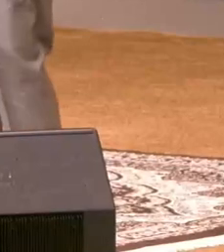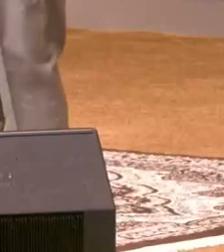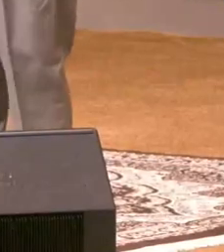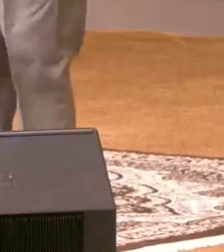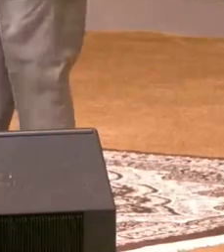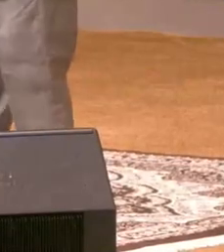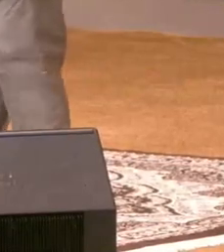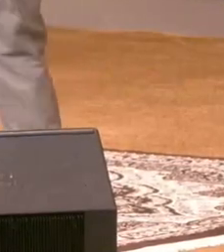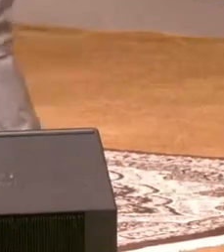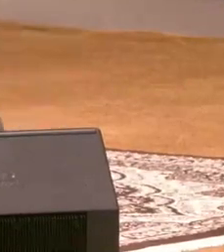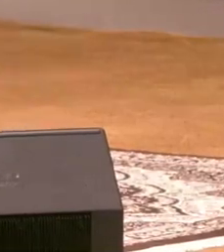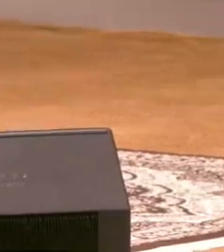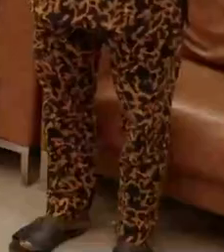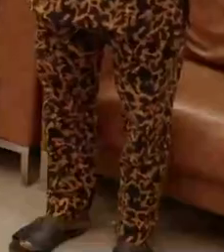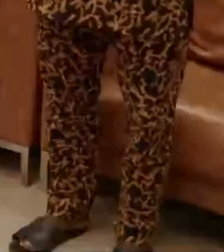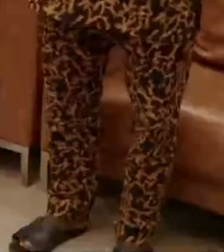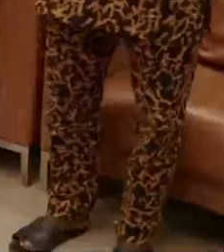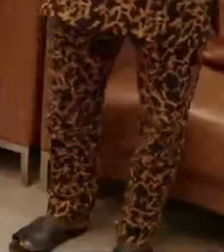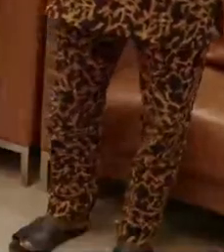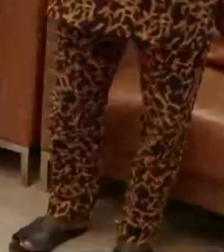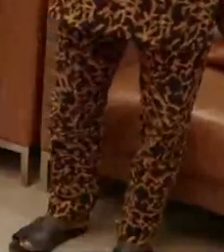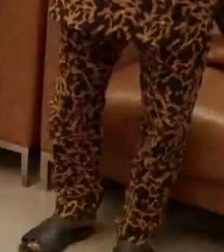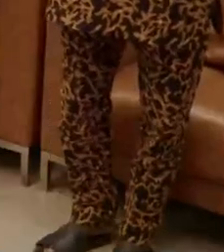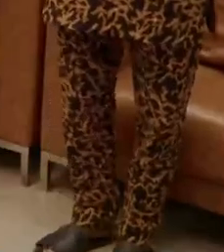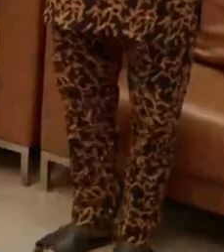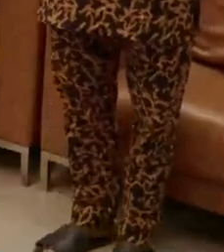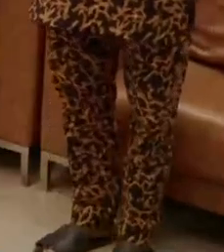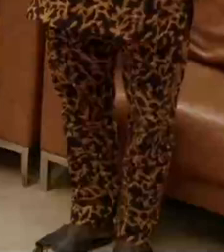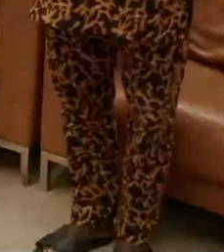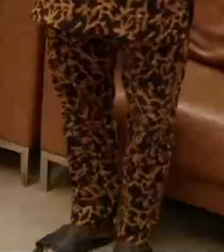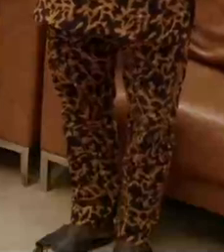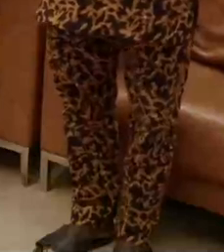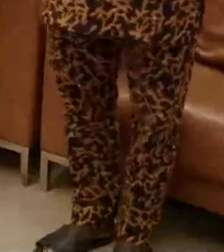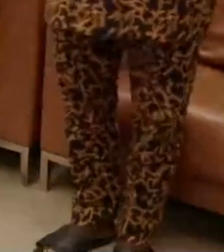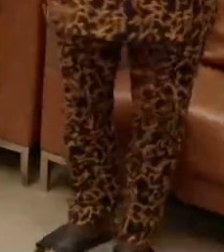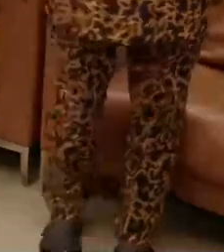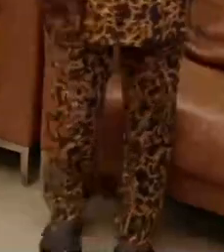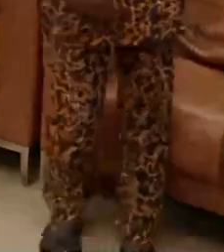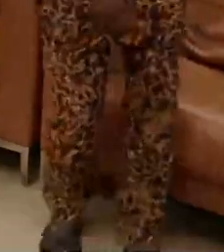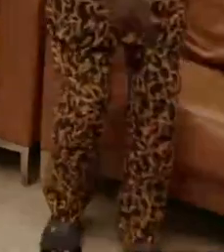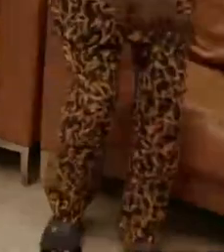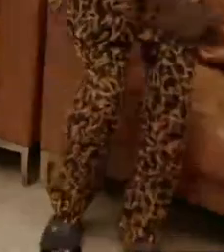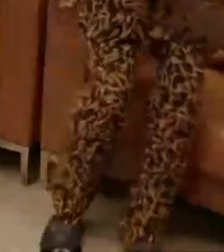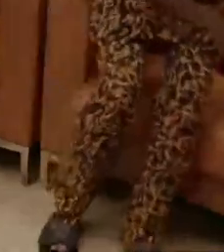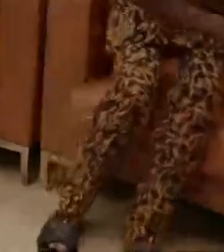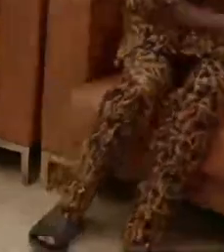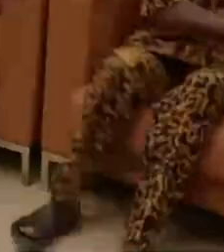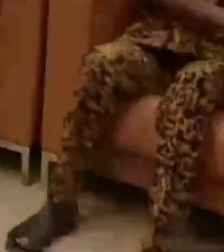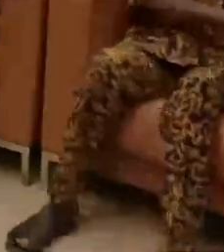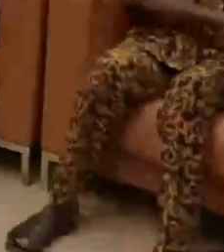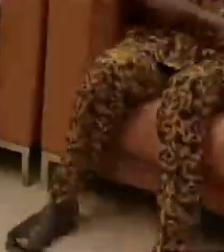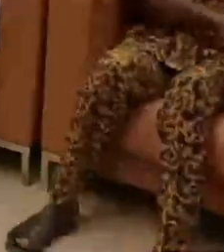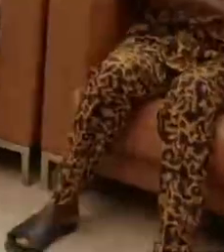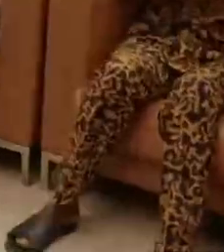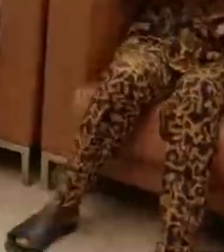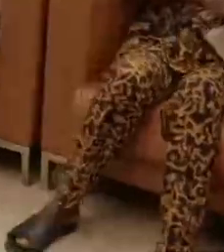nom puissant de Jésus, nous prions. Que le Seigneur vous bénisse. Assoyez-vous, nous allons à